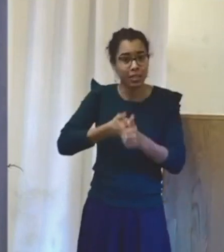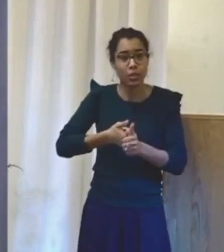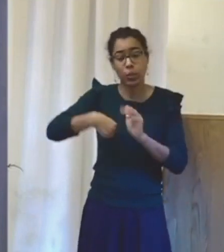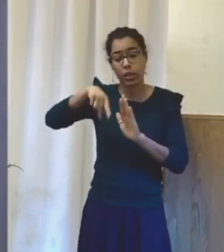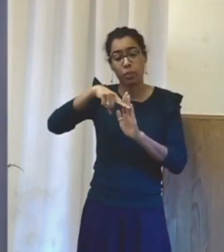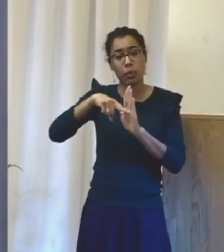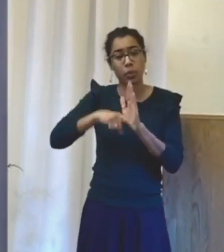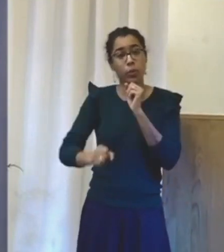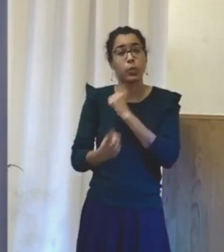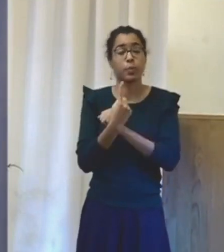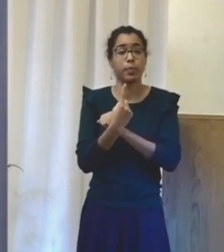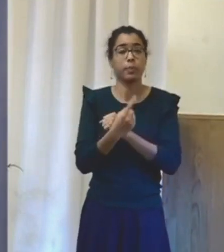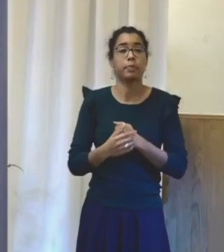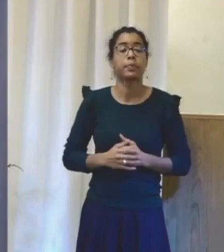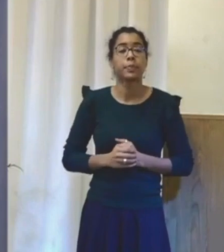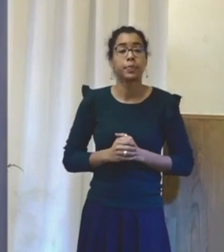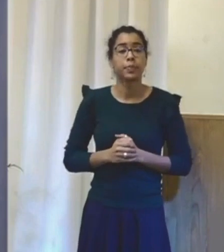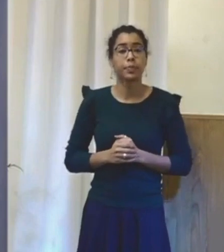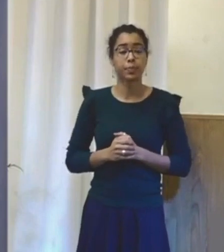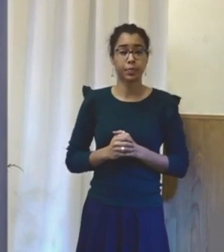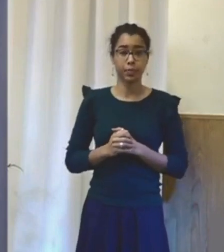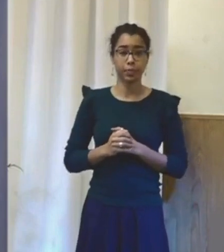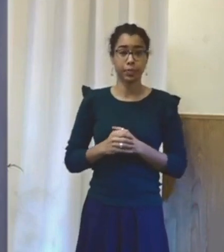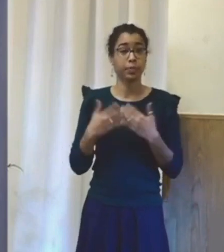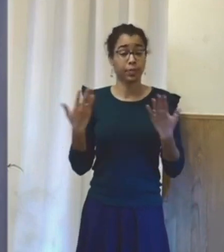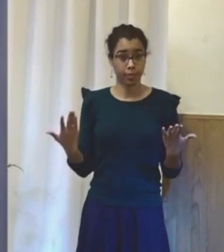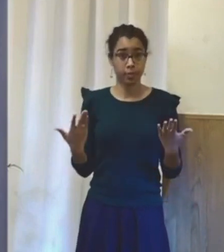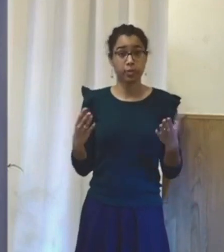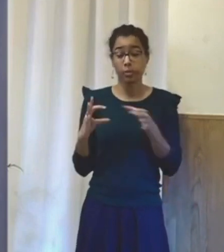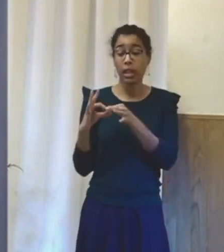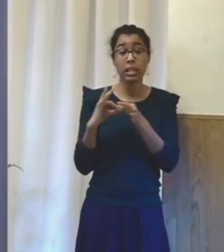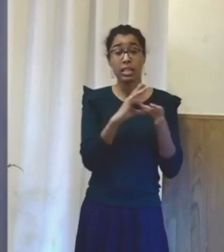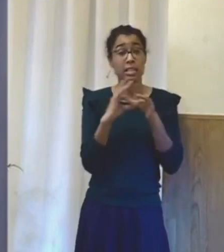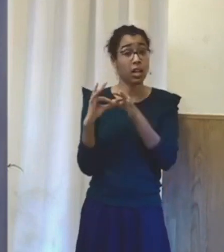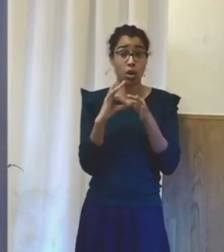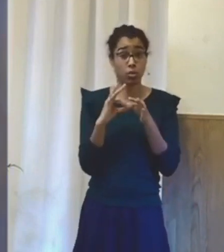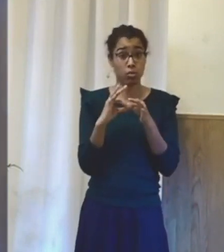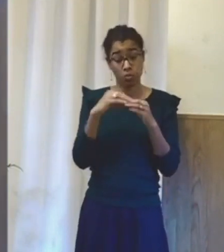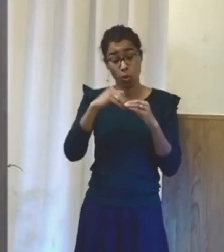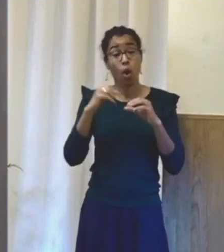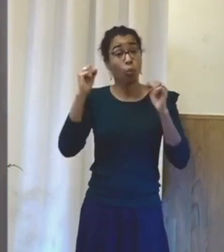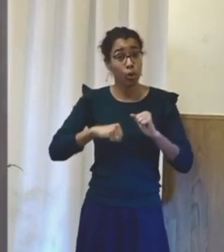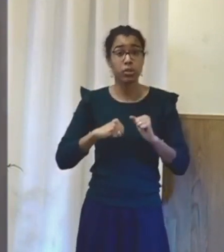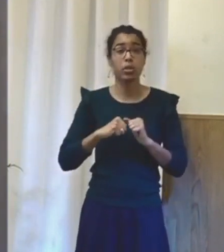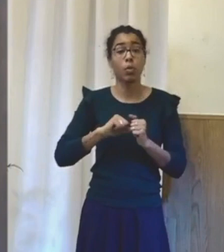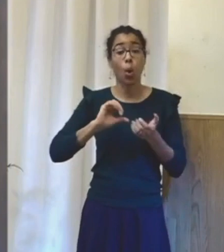des conditions spécifiques. Il y a des alliances dans lesquelles les participants